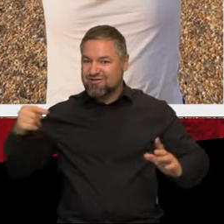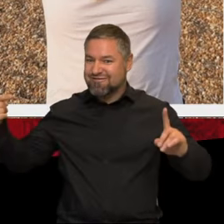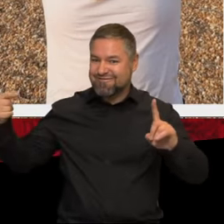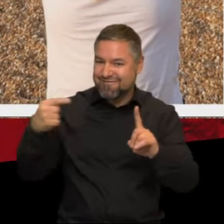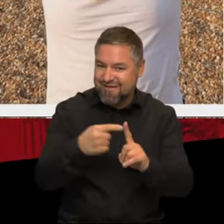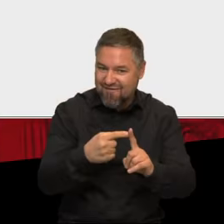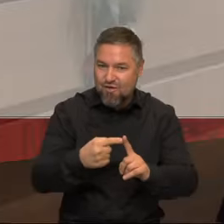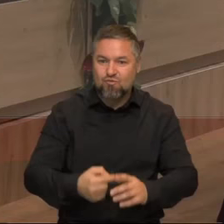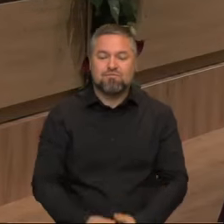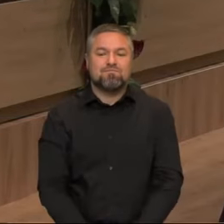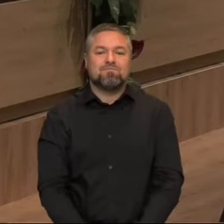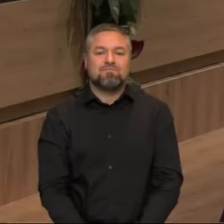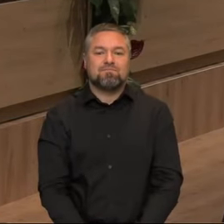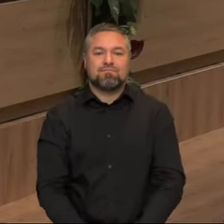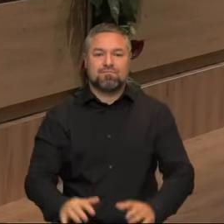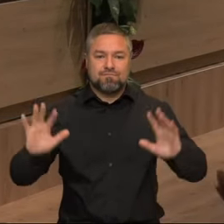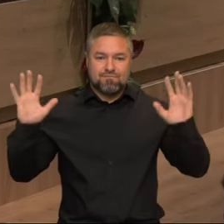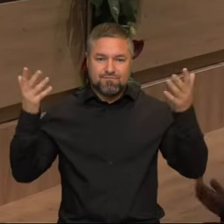celował.